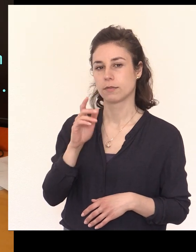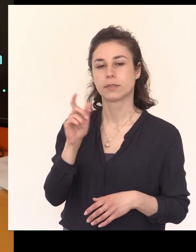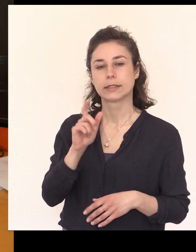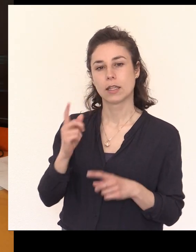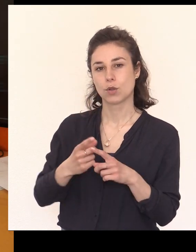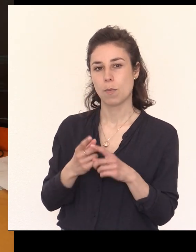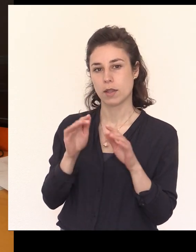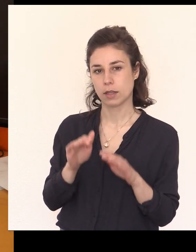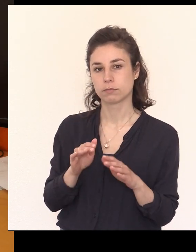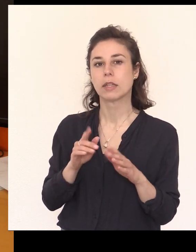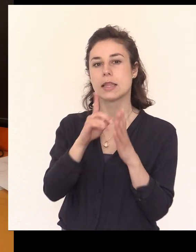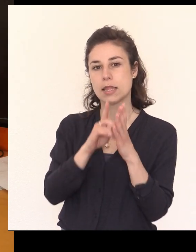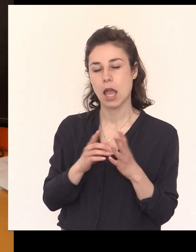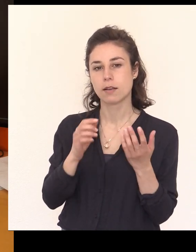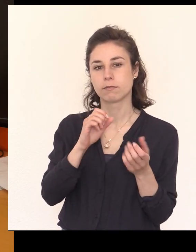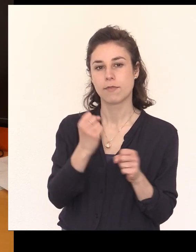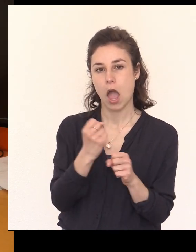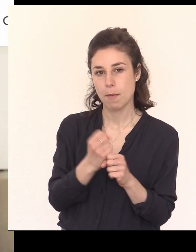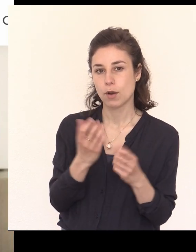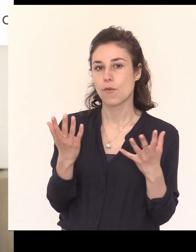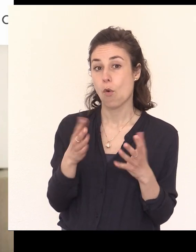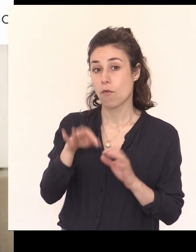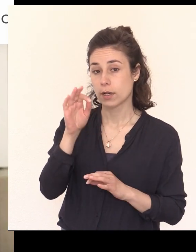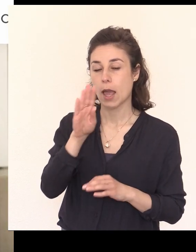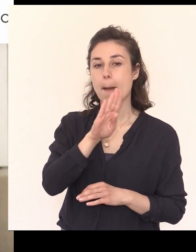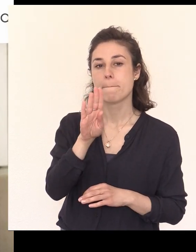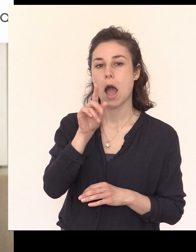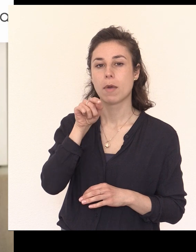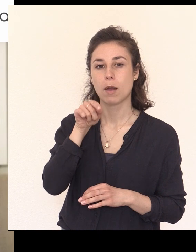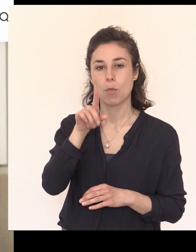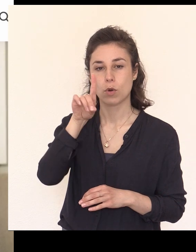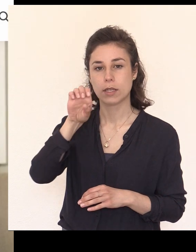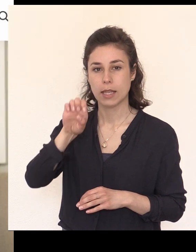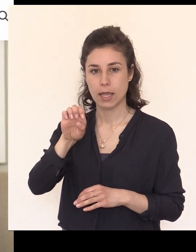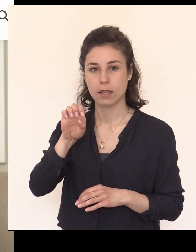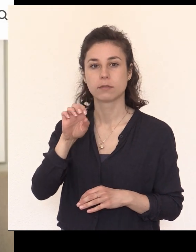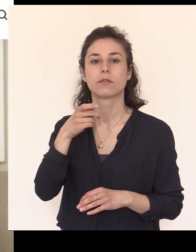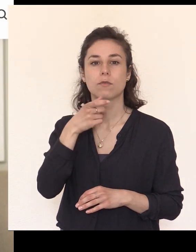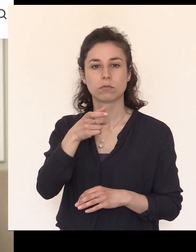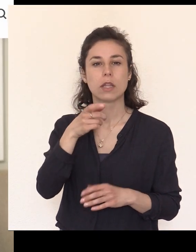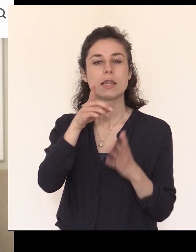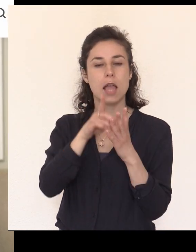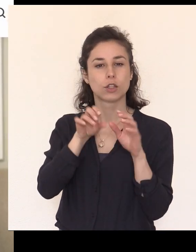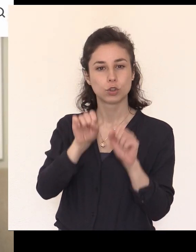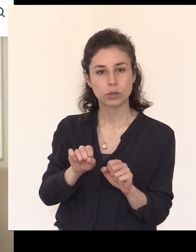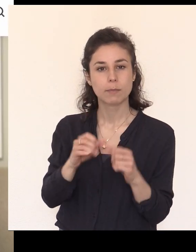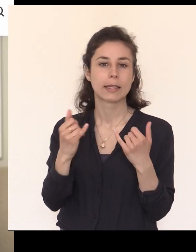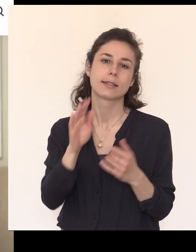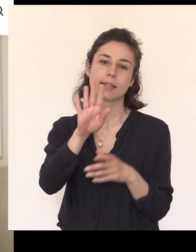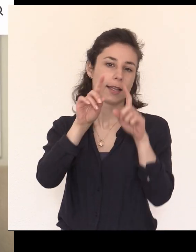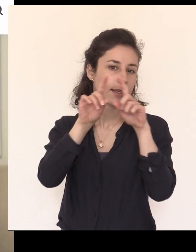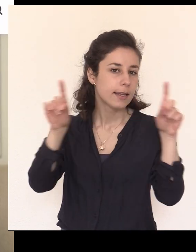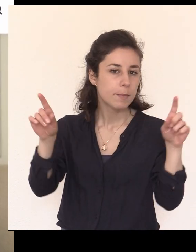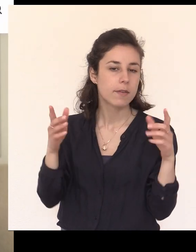bereit. Informationen zur Datenverarbeitung finden Sie auf barmer.de unter dem Stichwort Datenschutz. Zunächst aber erstmal zu